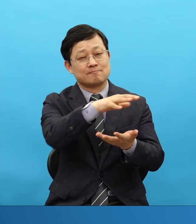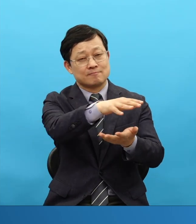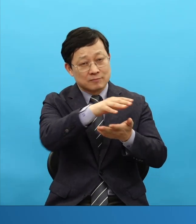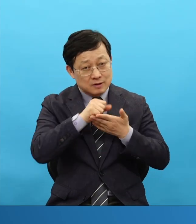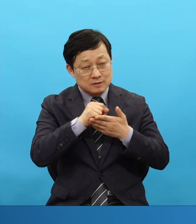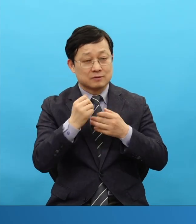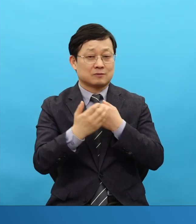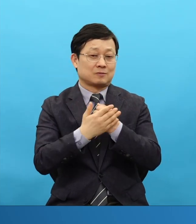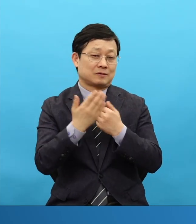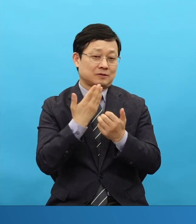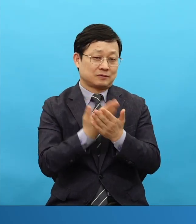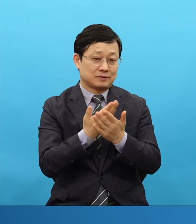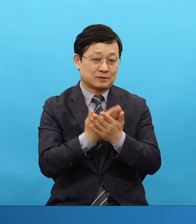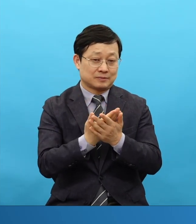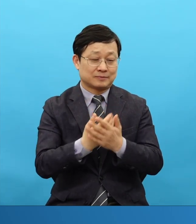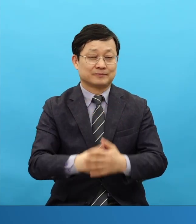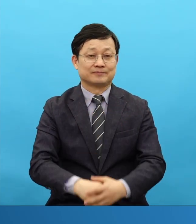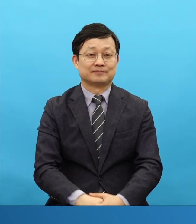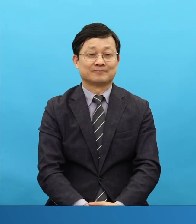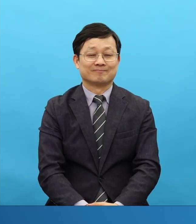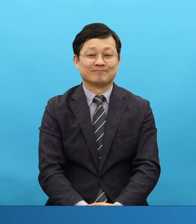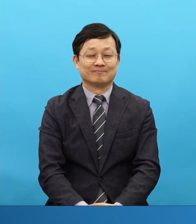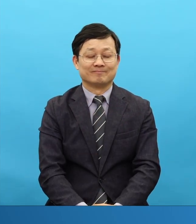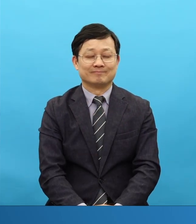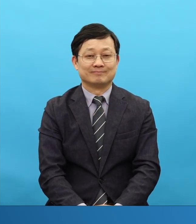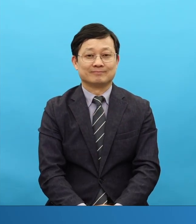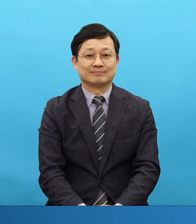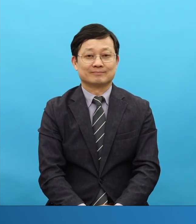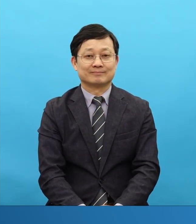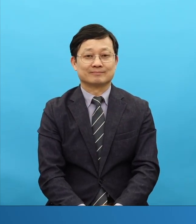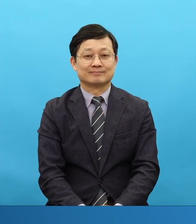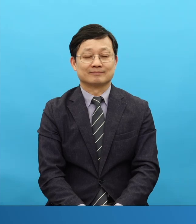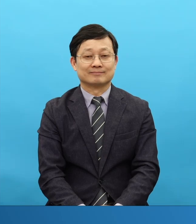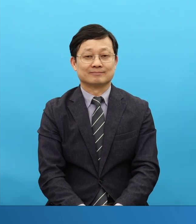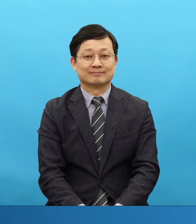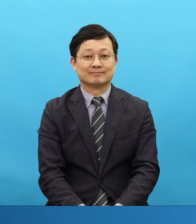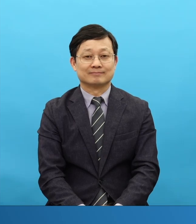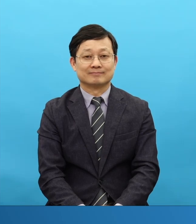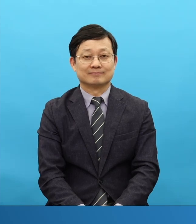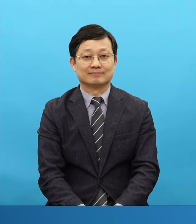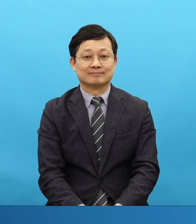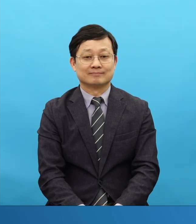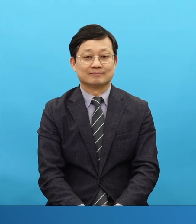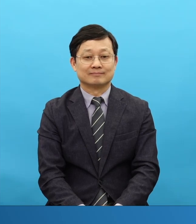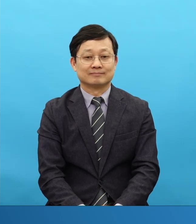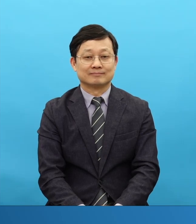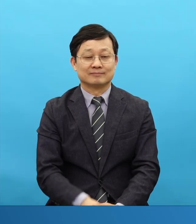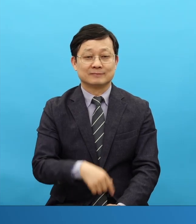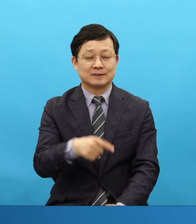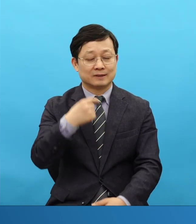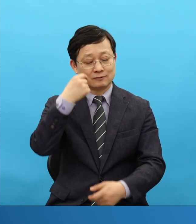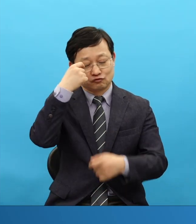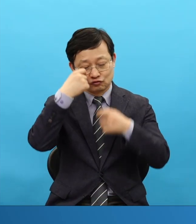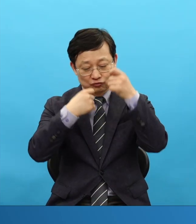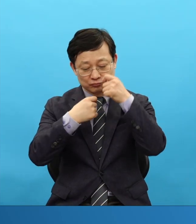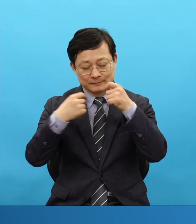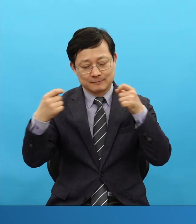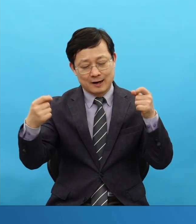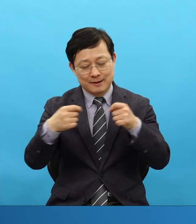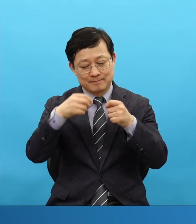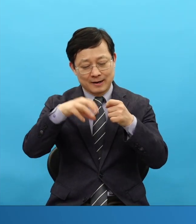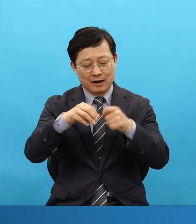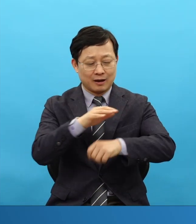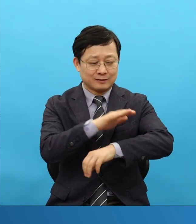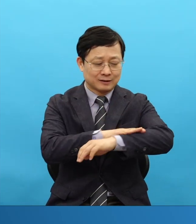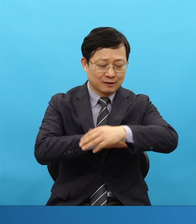that are trying to save those lost souls in North Korea, in the 237 nations, and the 5,000 tribes to become our tears. 이 눈물 앞에 좌고우면하지